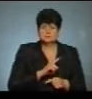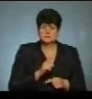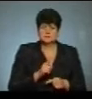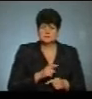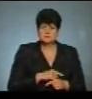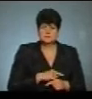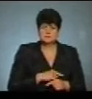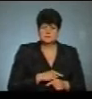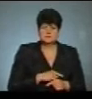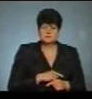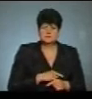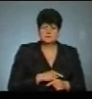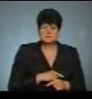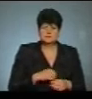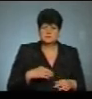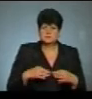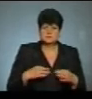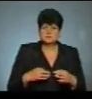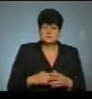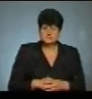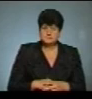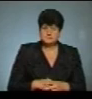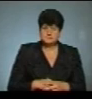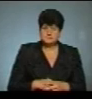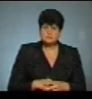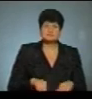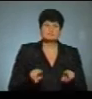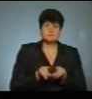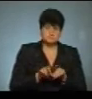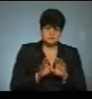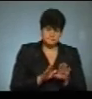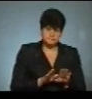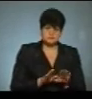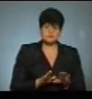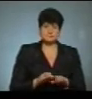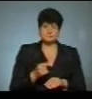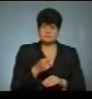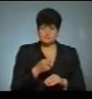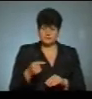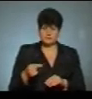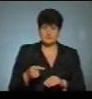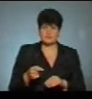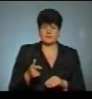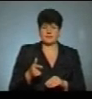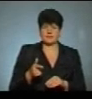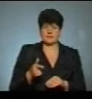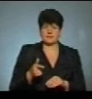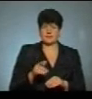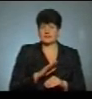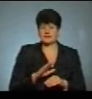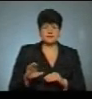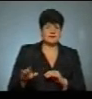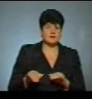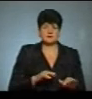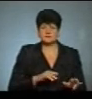посилюватиме деструктивно. Також до негативу гіподинамія. От люди